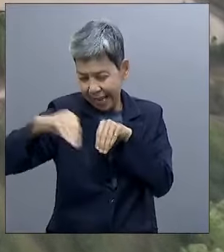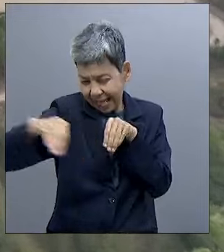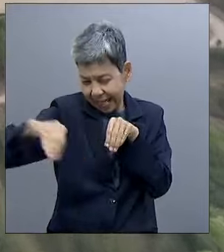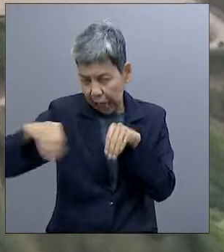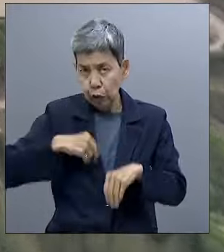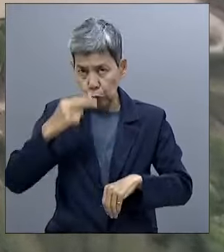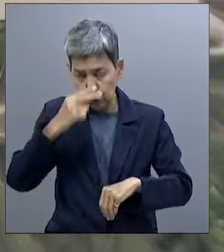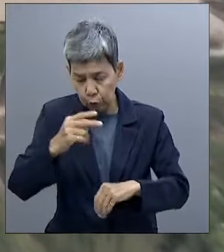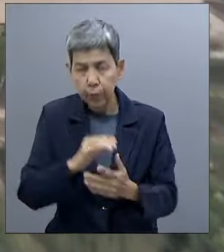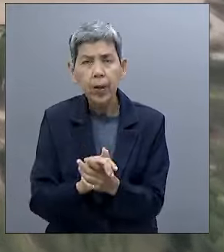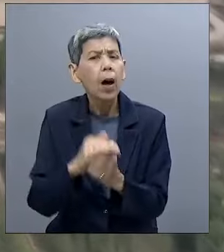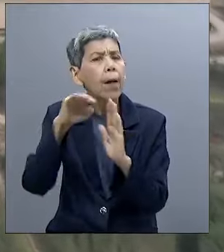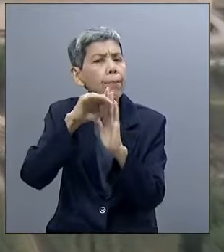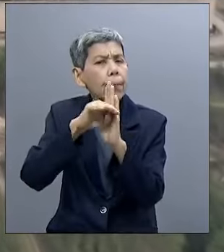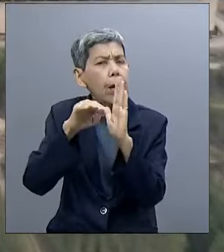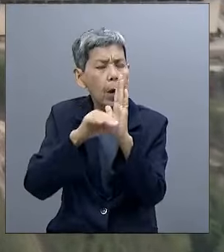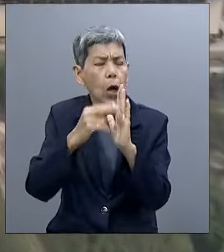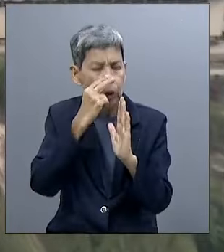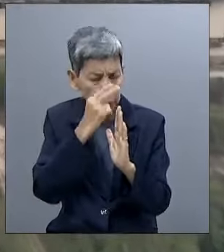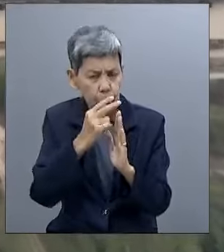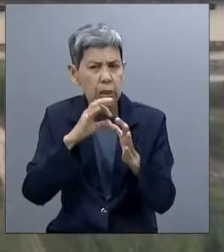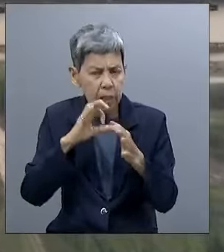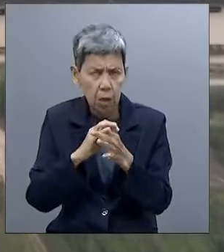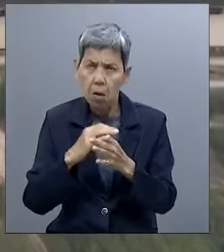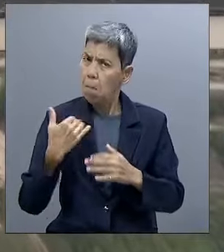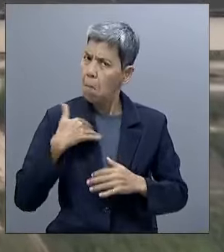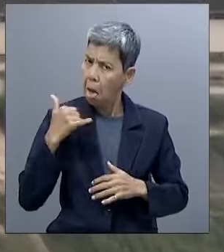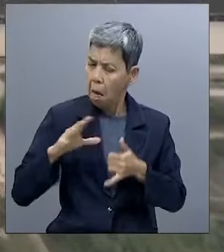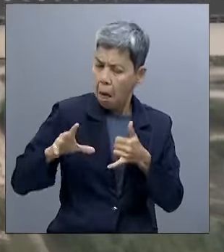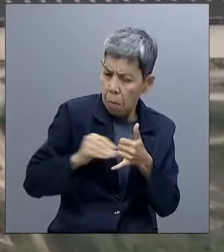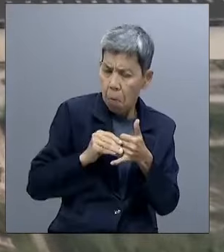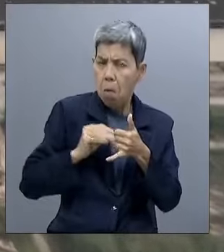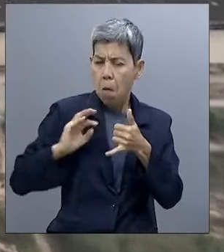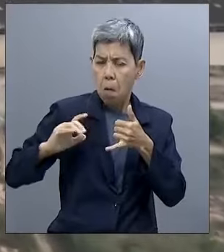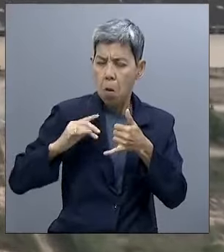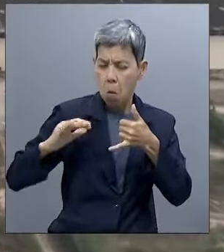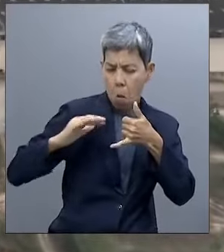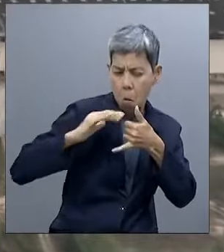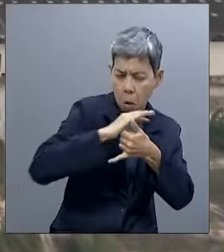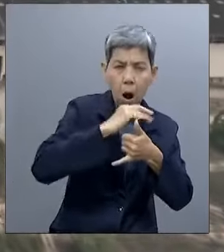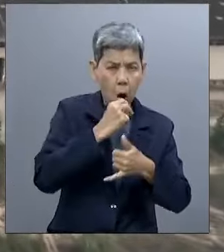เพื่อทำข้อมูลและเฝ้าระวังผู้ที่มีเกณฑ์จะได้รับผลกระทบจากแคดเมียมต่อไป